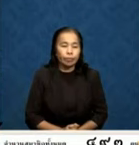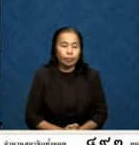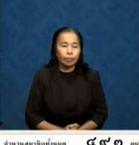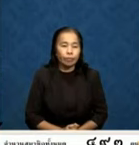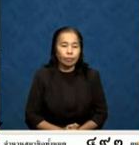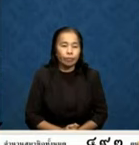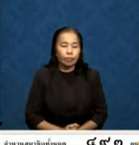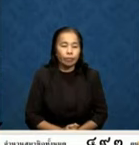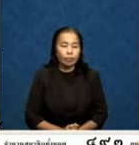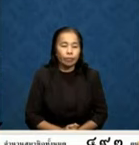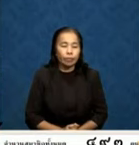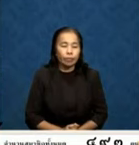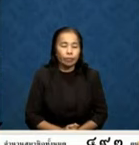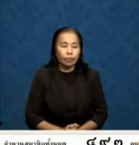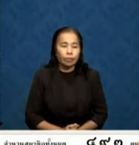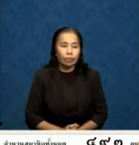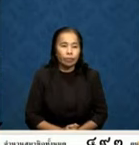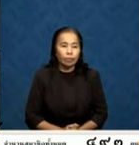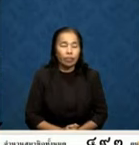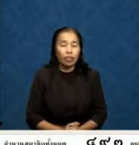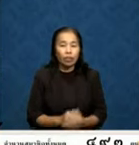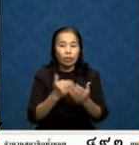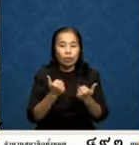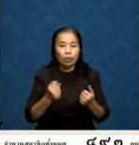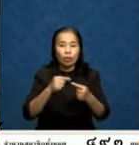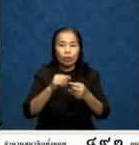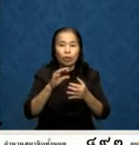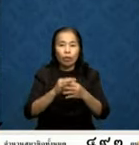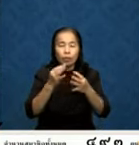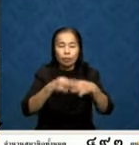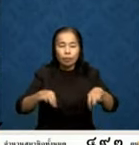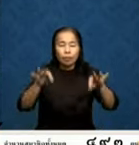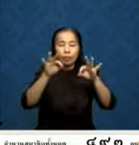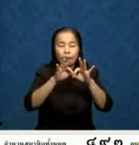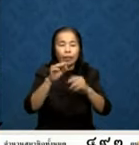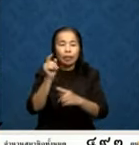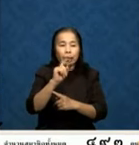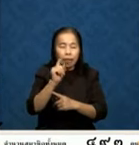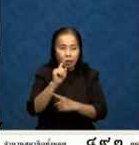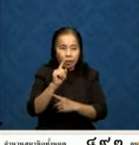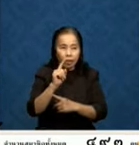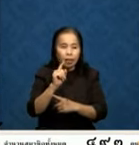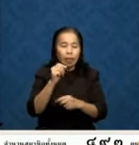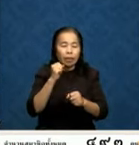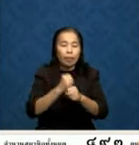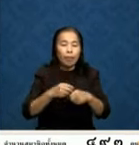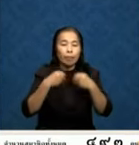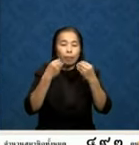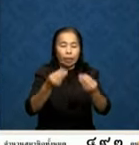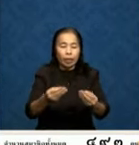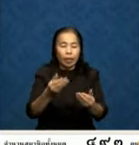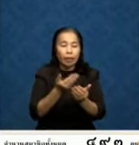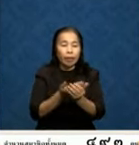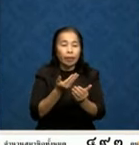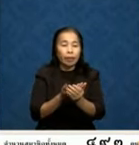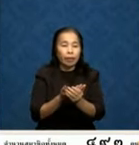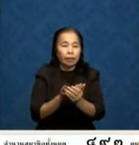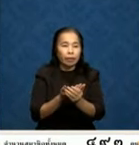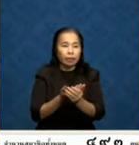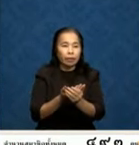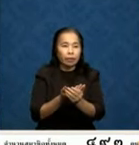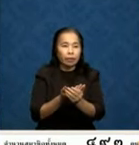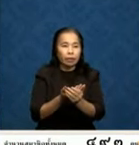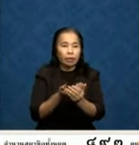ของ energy pool price เนี่ยนะครับก็มีส่วนสำคัญนะครับที่จะทำให้ต้นทุนของ